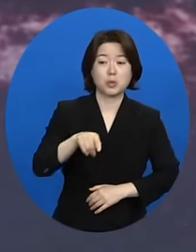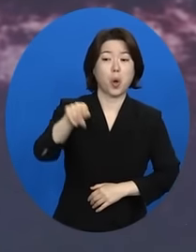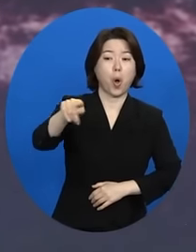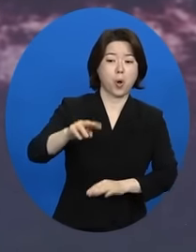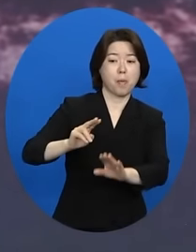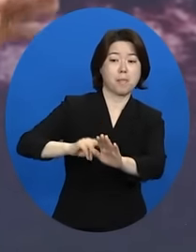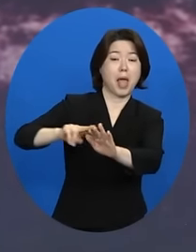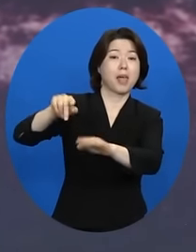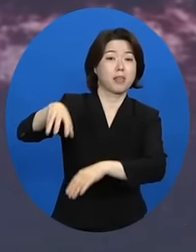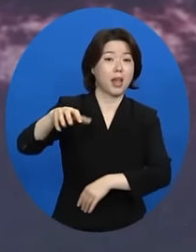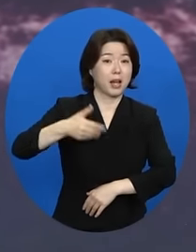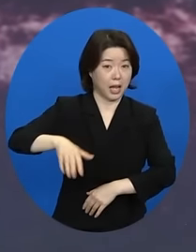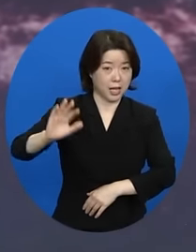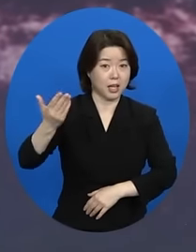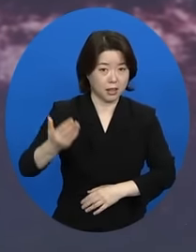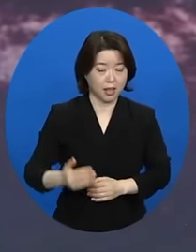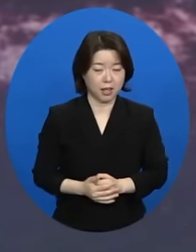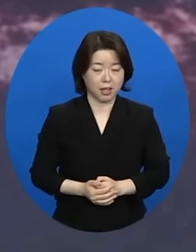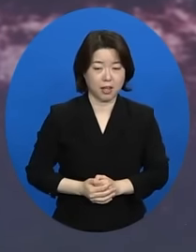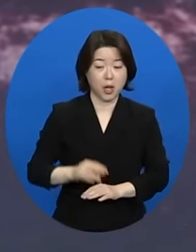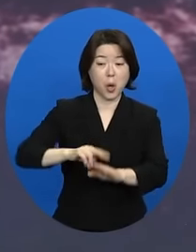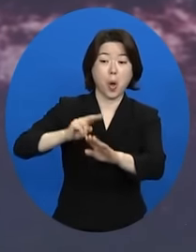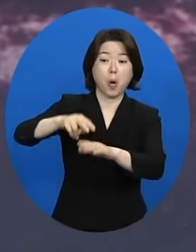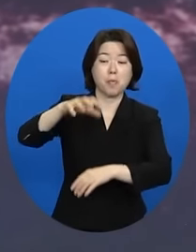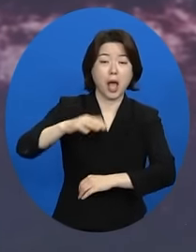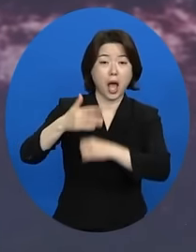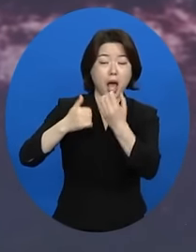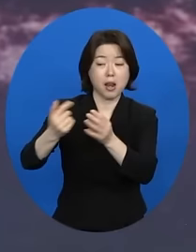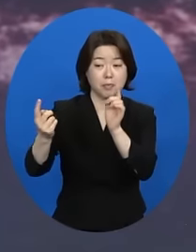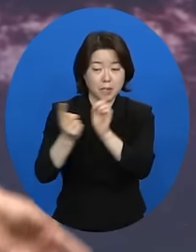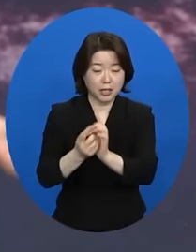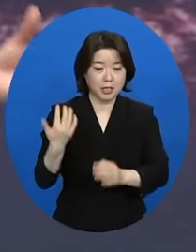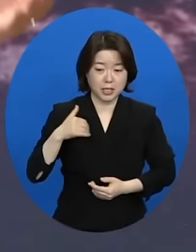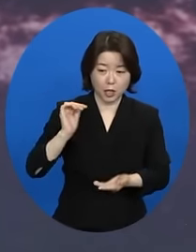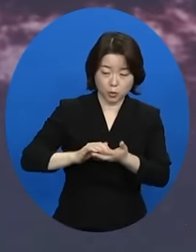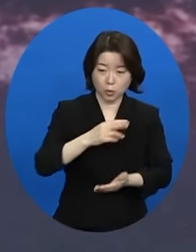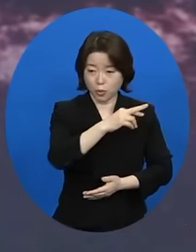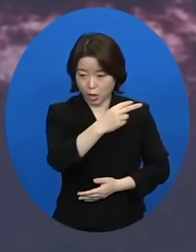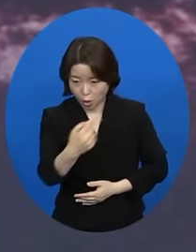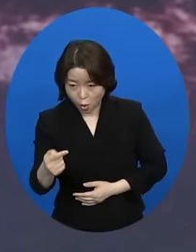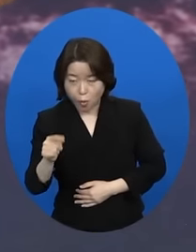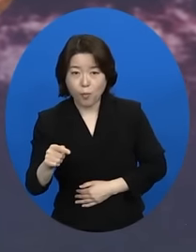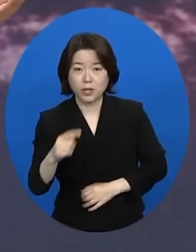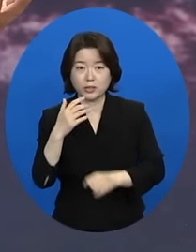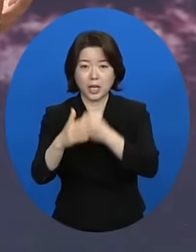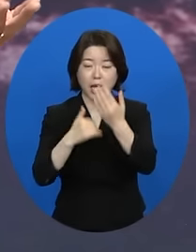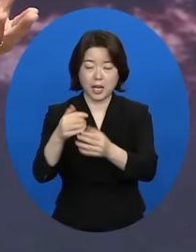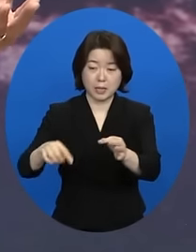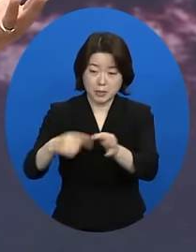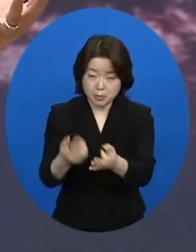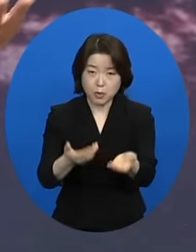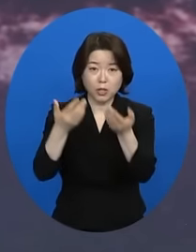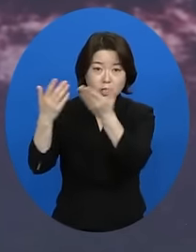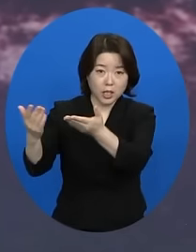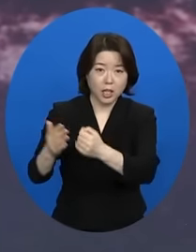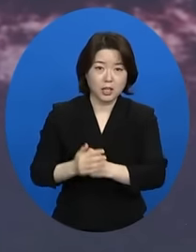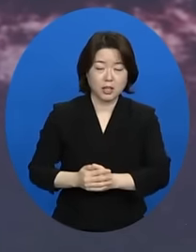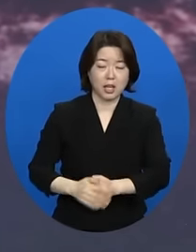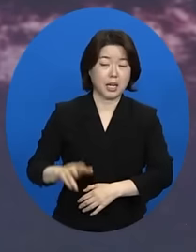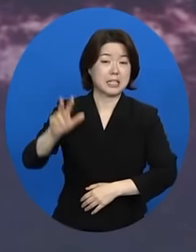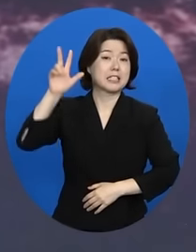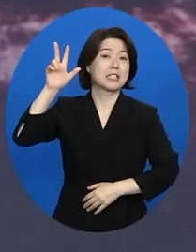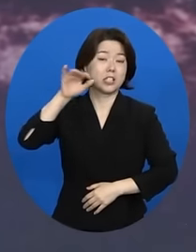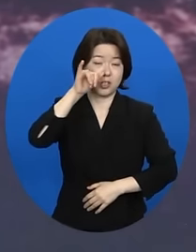베델입니다. 분명히 그 베델에서 하나님 만났을 때 내가 이곳에 돌아와서 하나님께 십일조를 드리겠습니다라고 서야